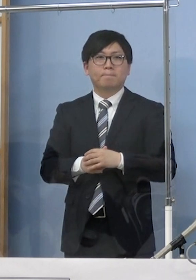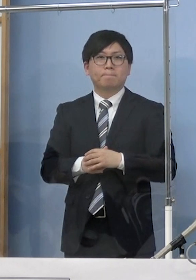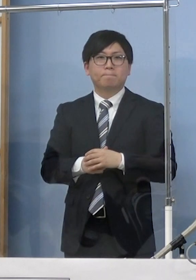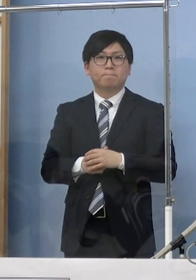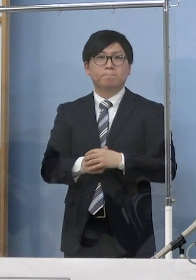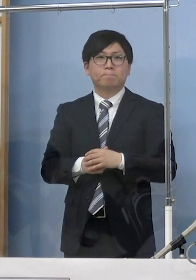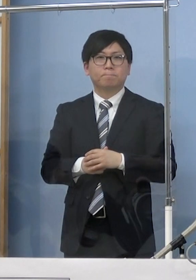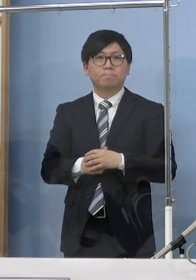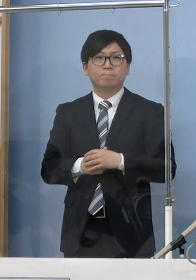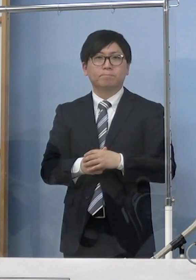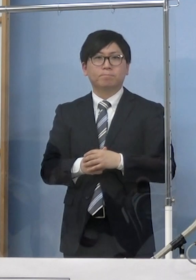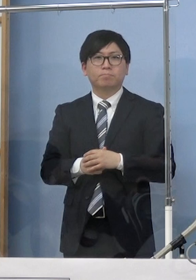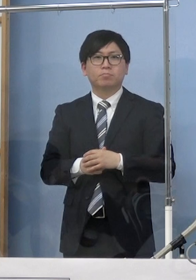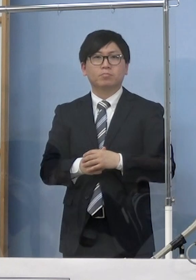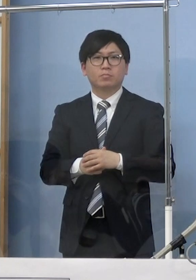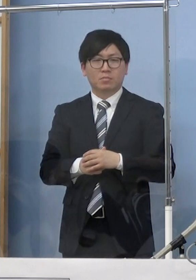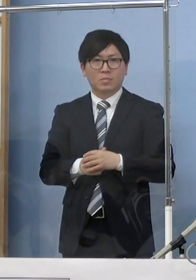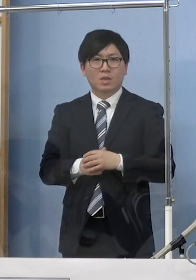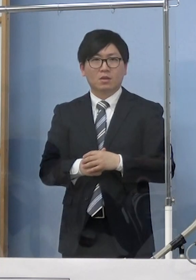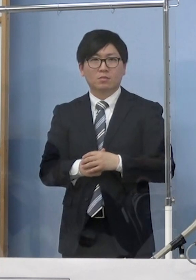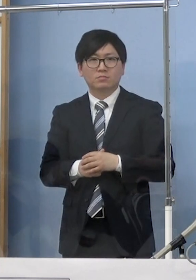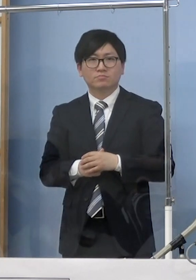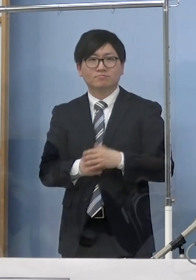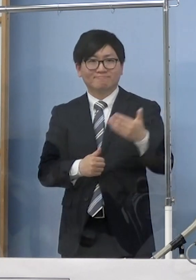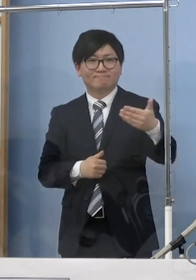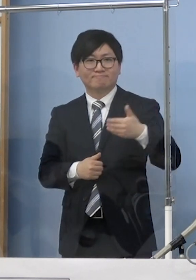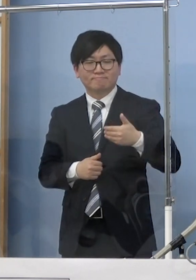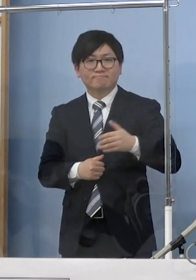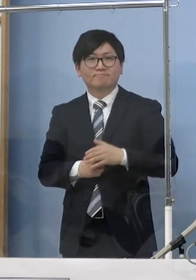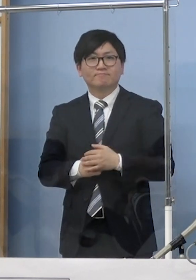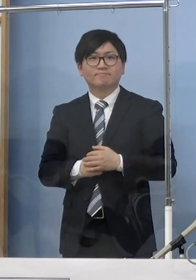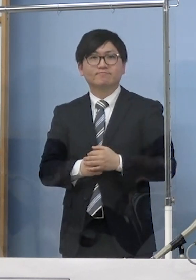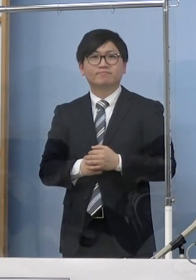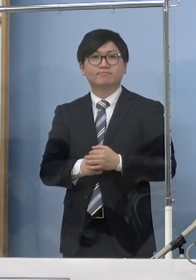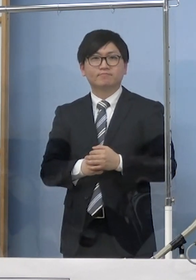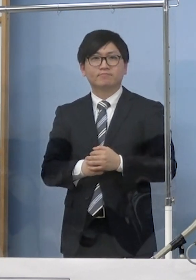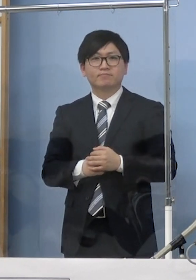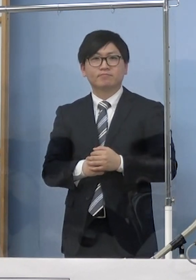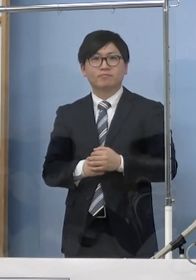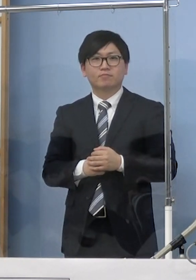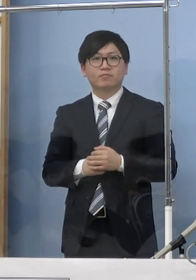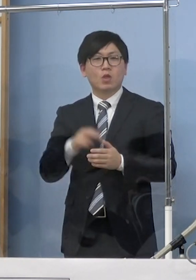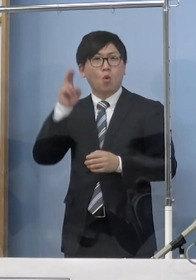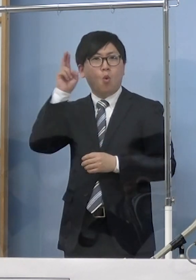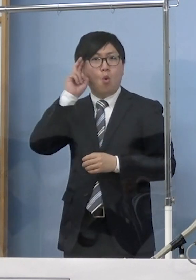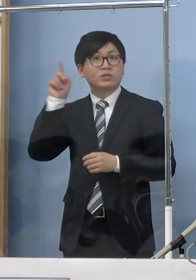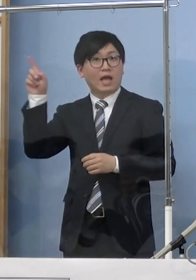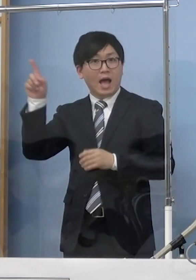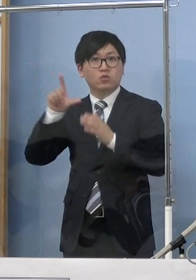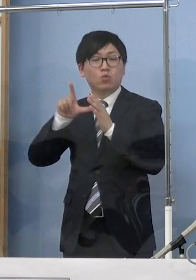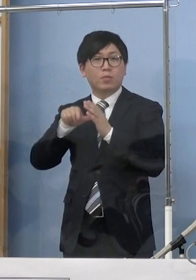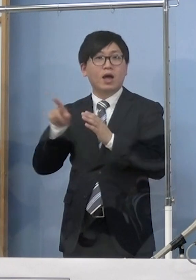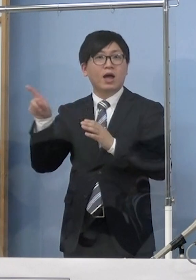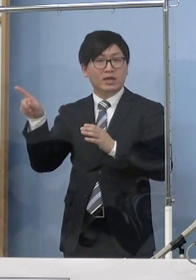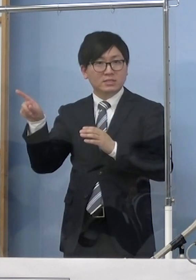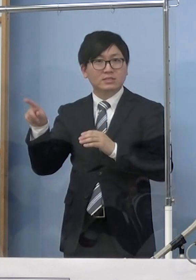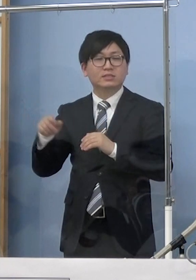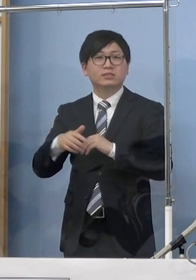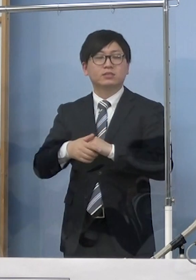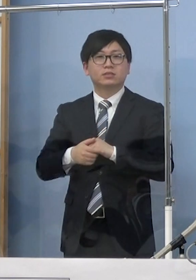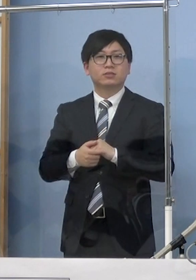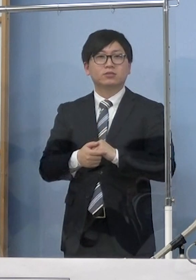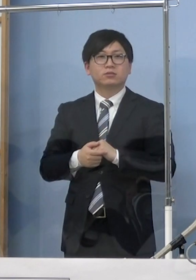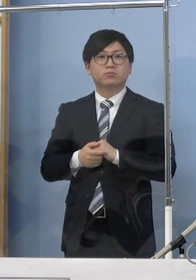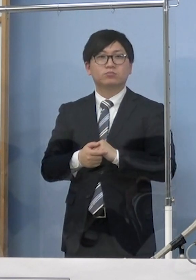全然ちょっとすみません、違う質問なんですけ ど、ええ、 大阪なんかはよくやってる